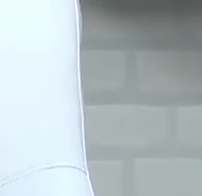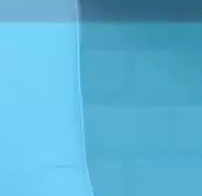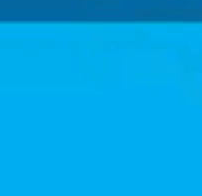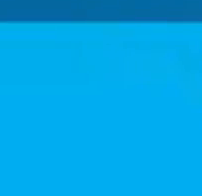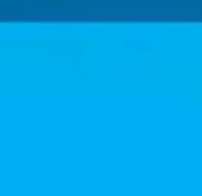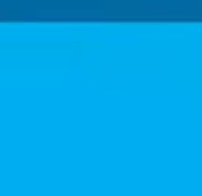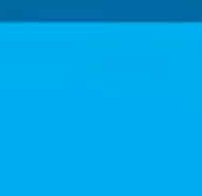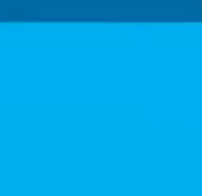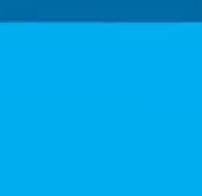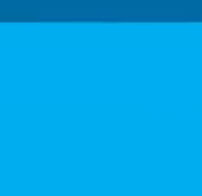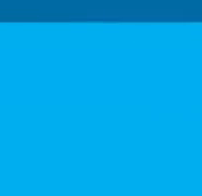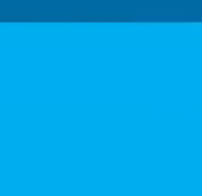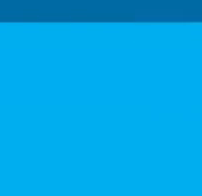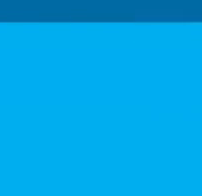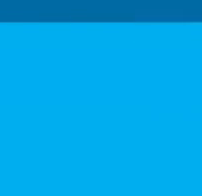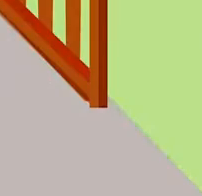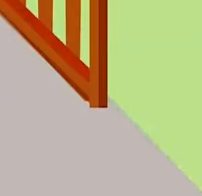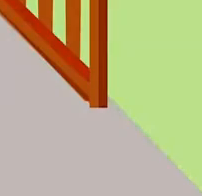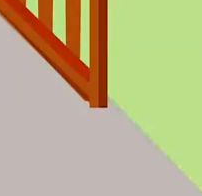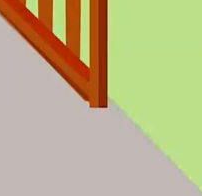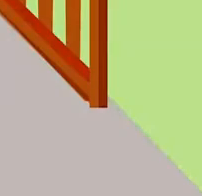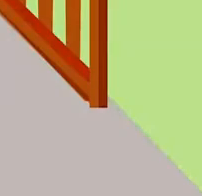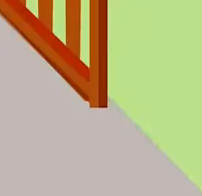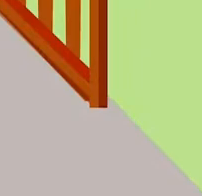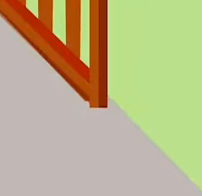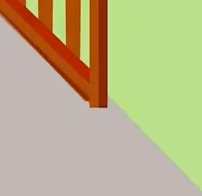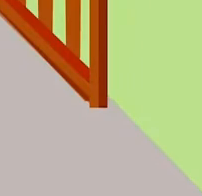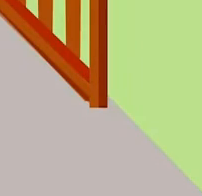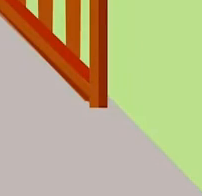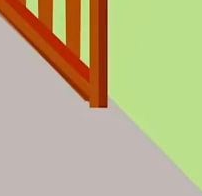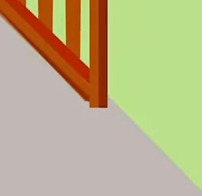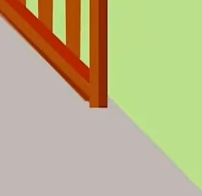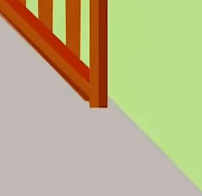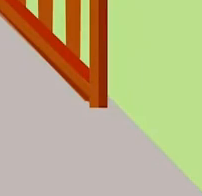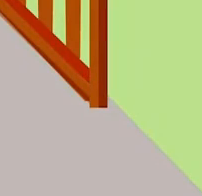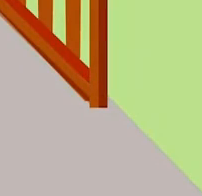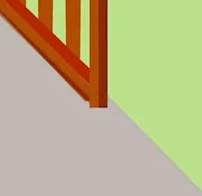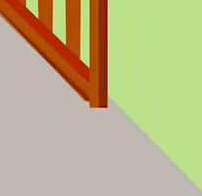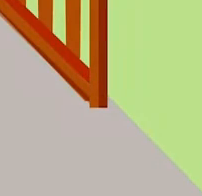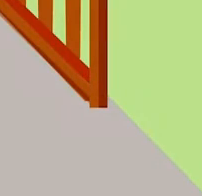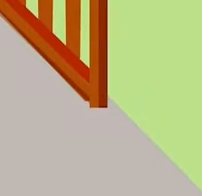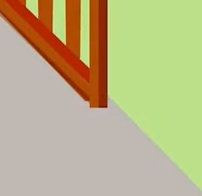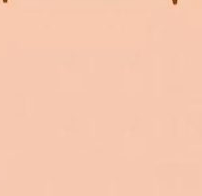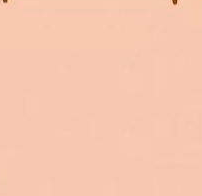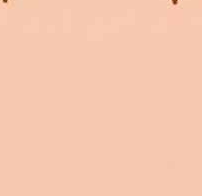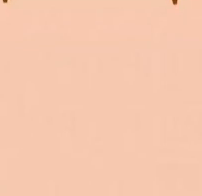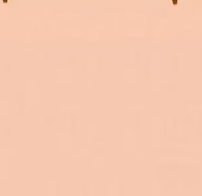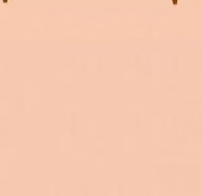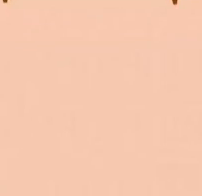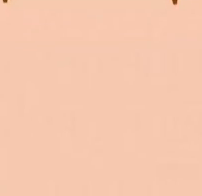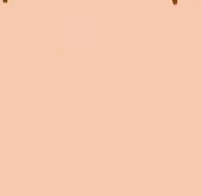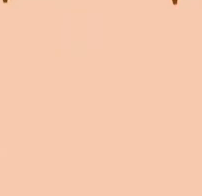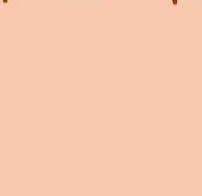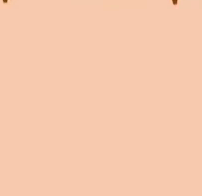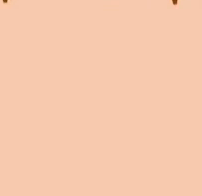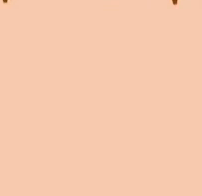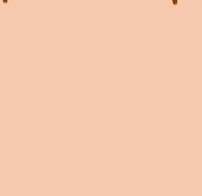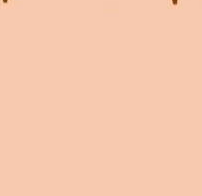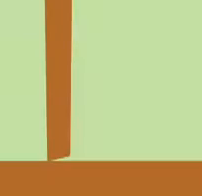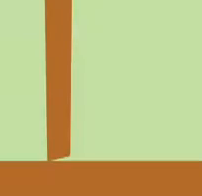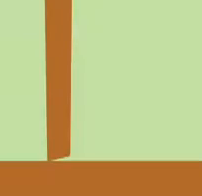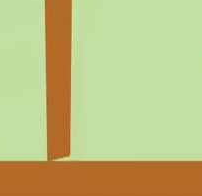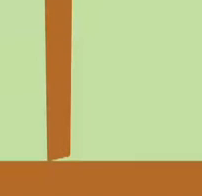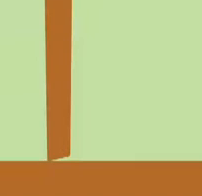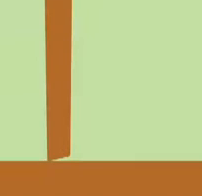Aku senang sekali bisa kembali ke sekolah. Sudah tidak sabar bertemu dengan Bapak dan Ibu guru. Dan bertemu dengan